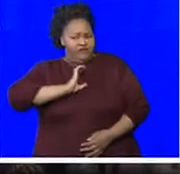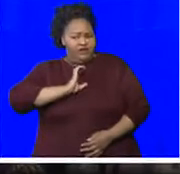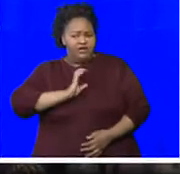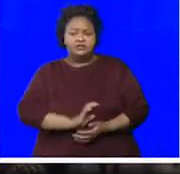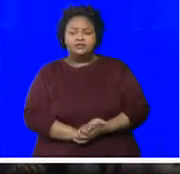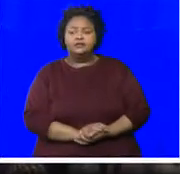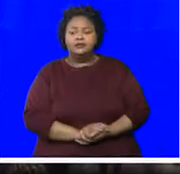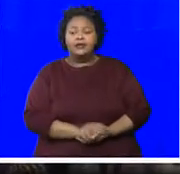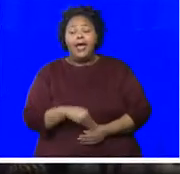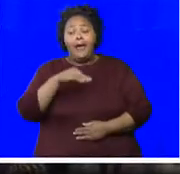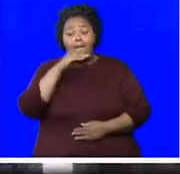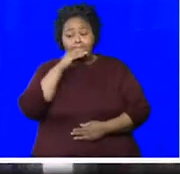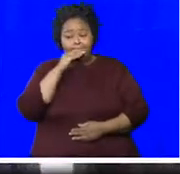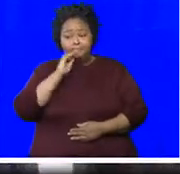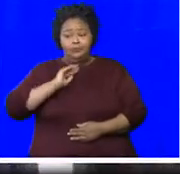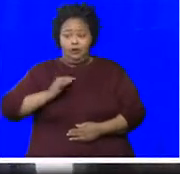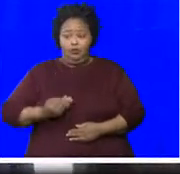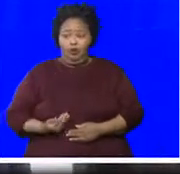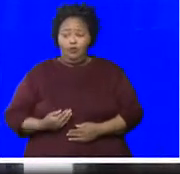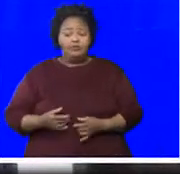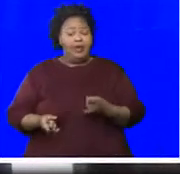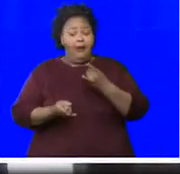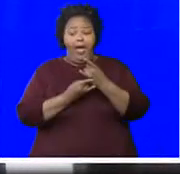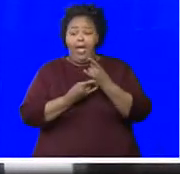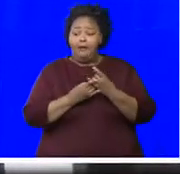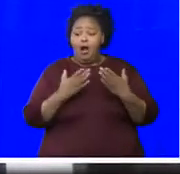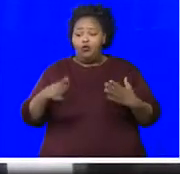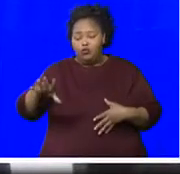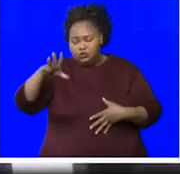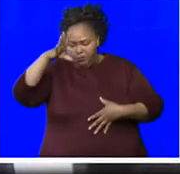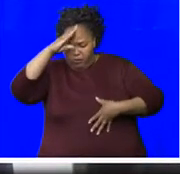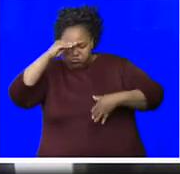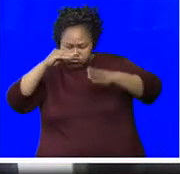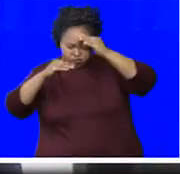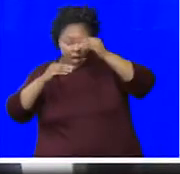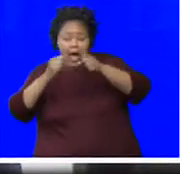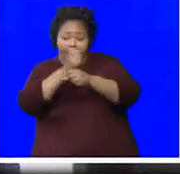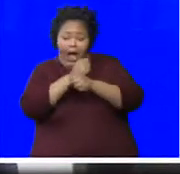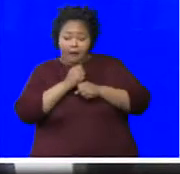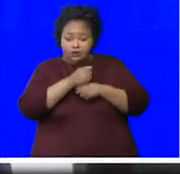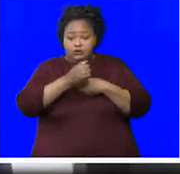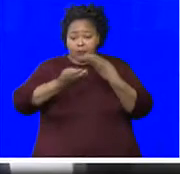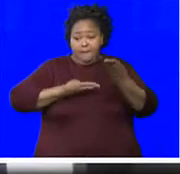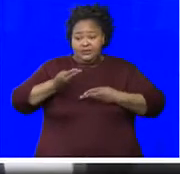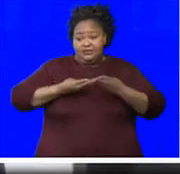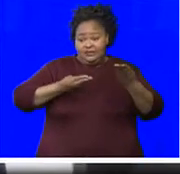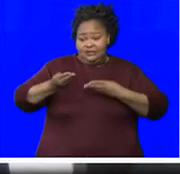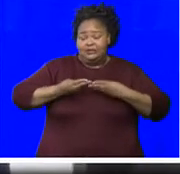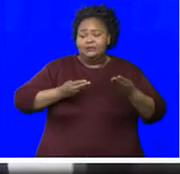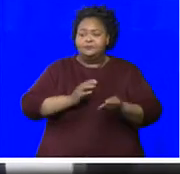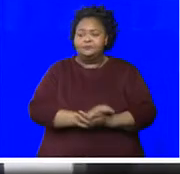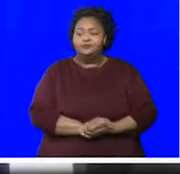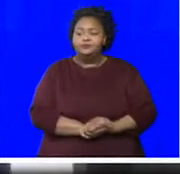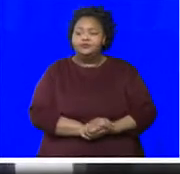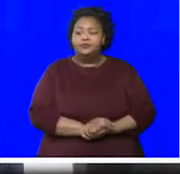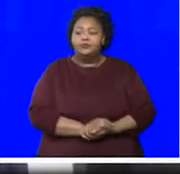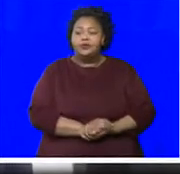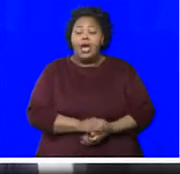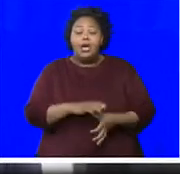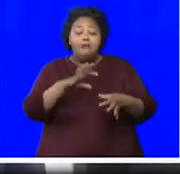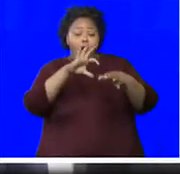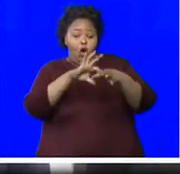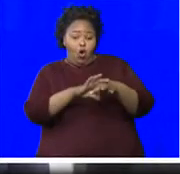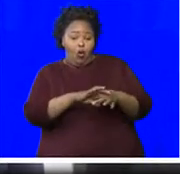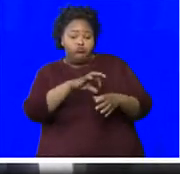So kuyabasida kakhulu lokuthi bafunde ngala mabhizinisi baphinde babuyele emuva bayowenda ngale ndlela